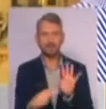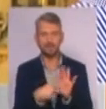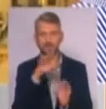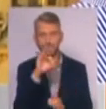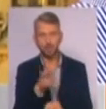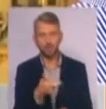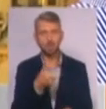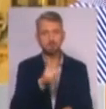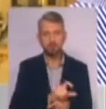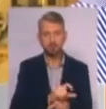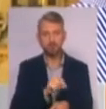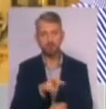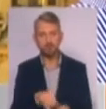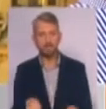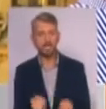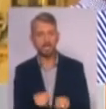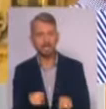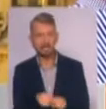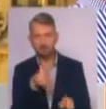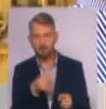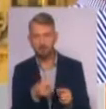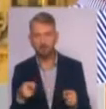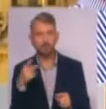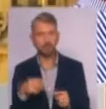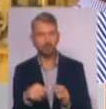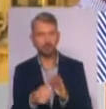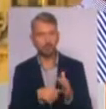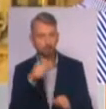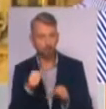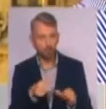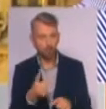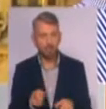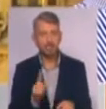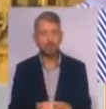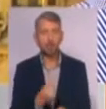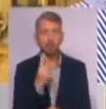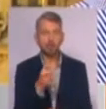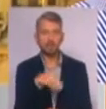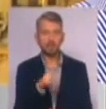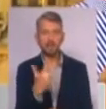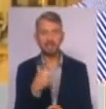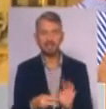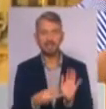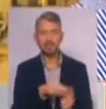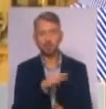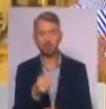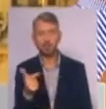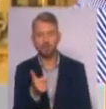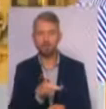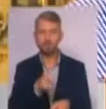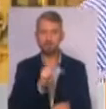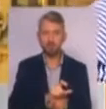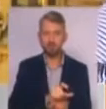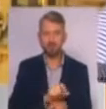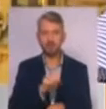110,7% більше, ніж у такий самий період 2016 році. Угу. Це 1 мільярд 37 мільйонів гривень більше,